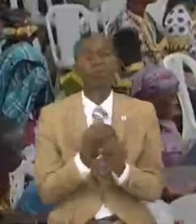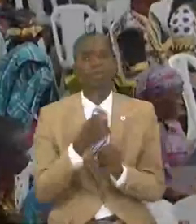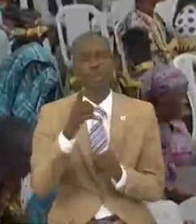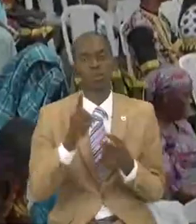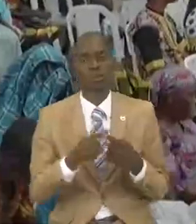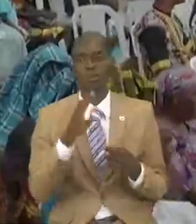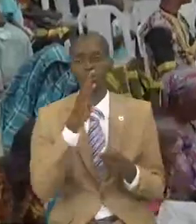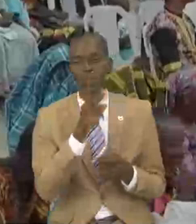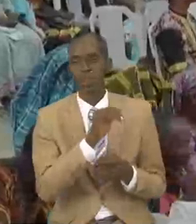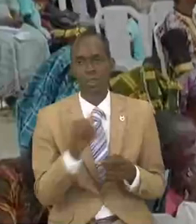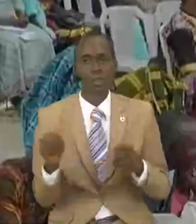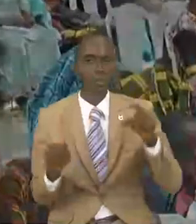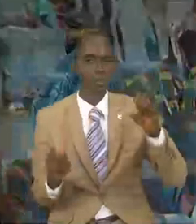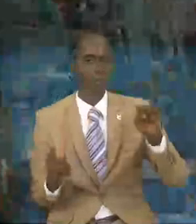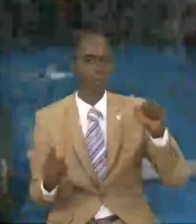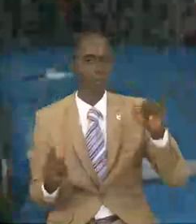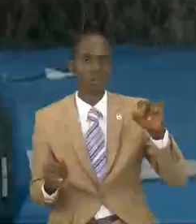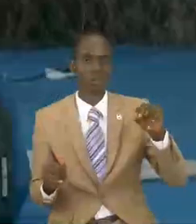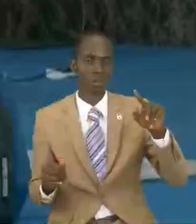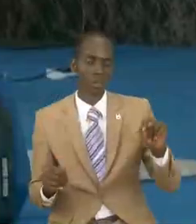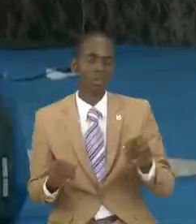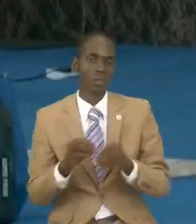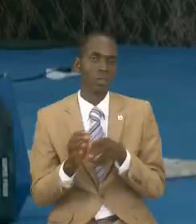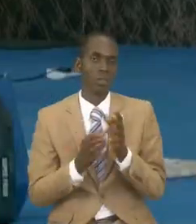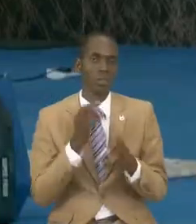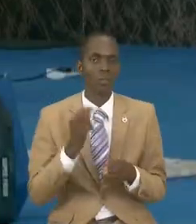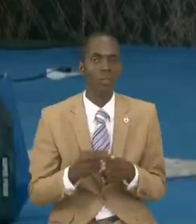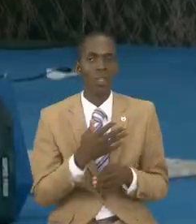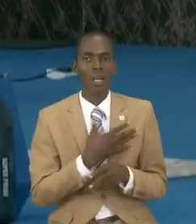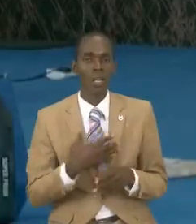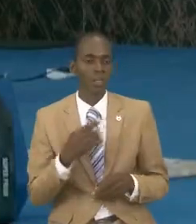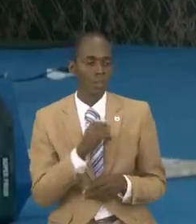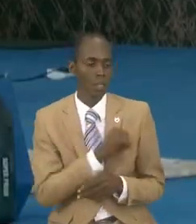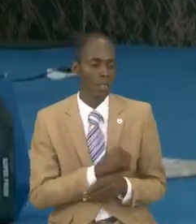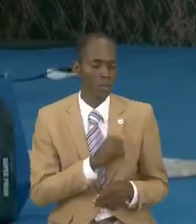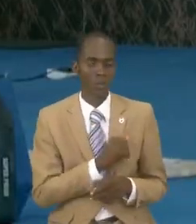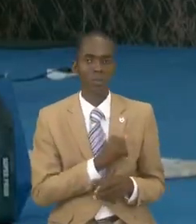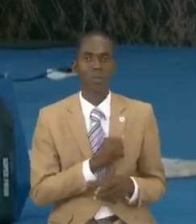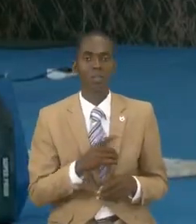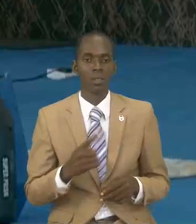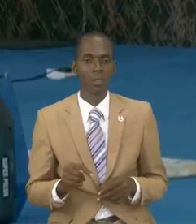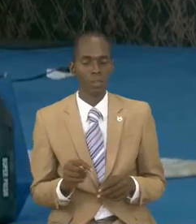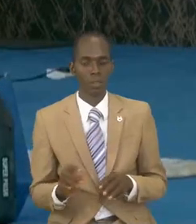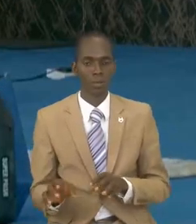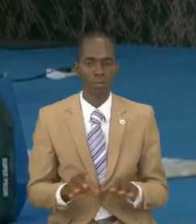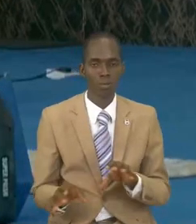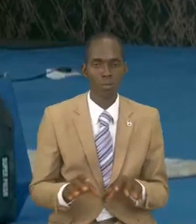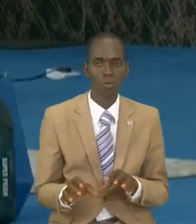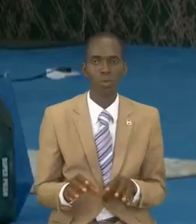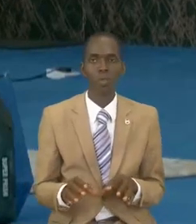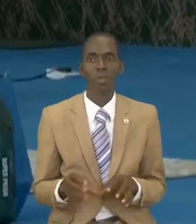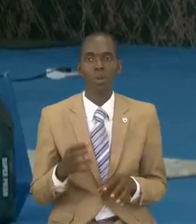Puisse Dieu faire de vous un saint. Et la vie, l'attitude et l'action de